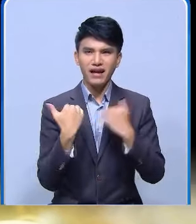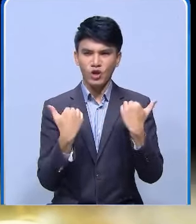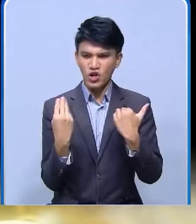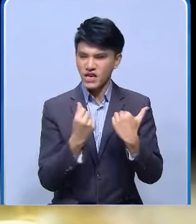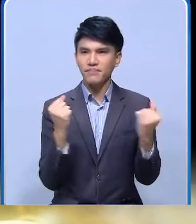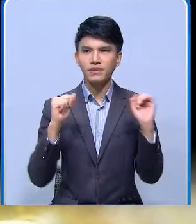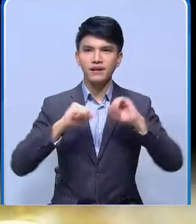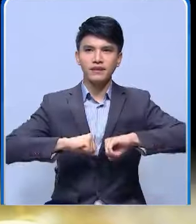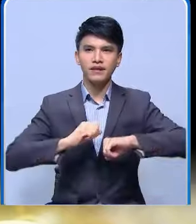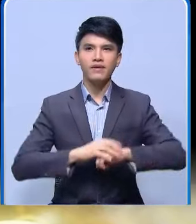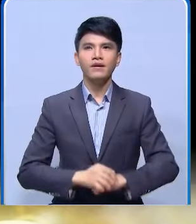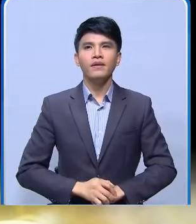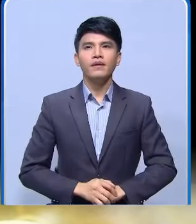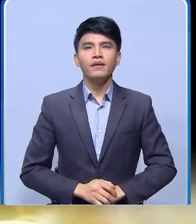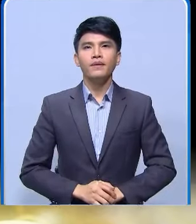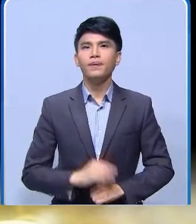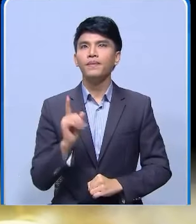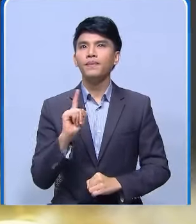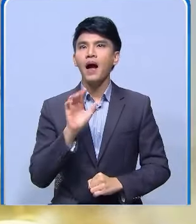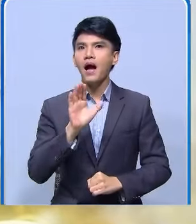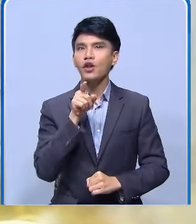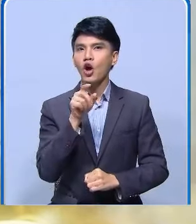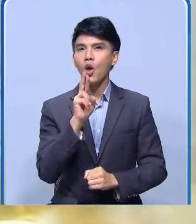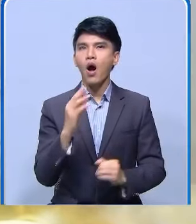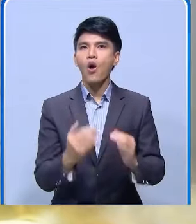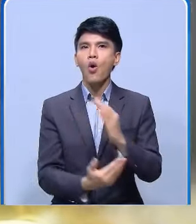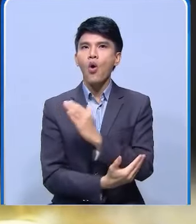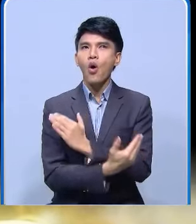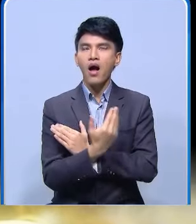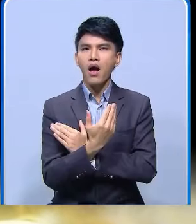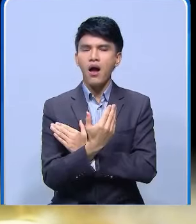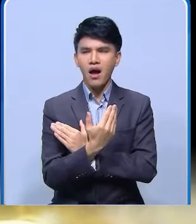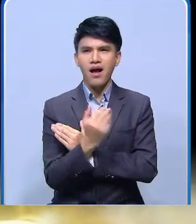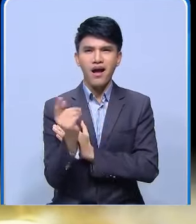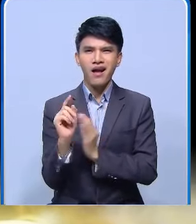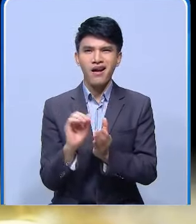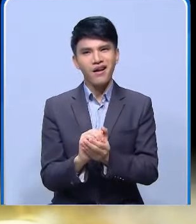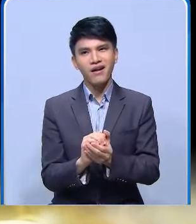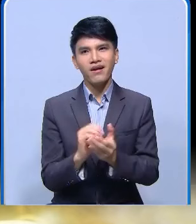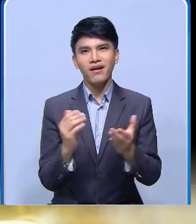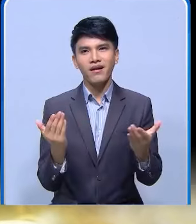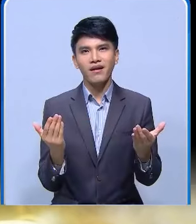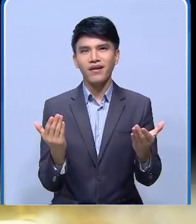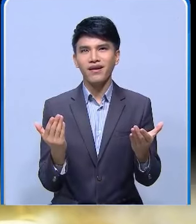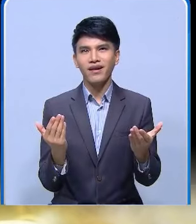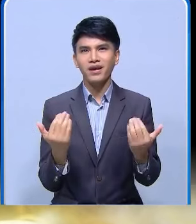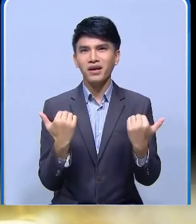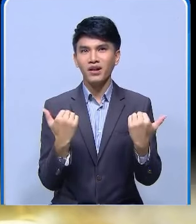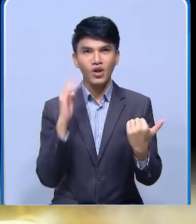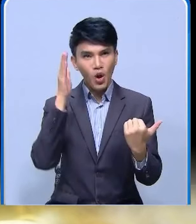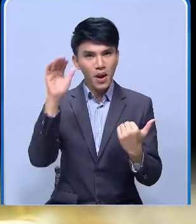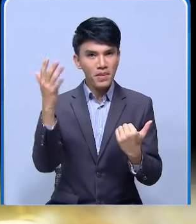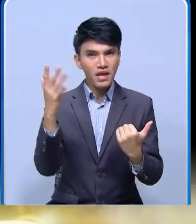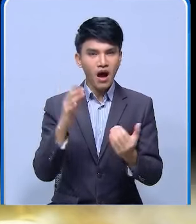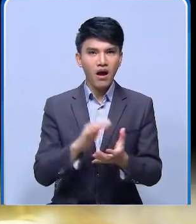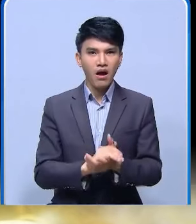ตัดสินใจแล้วก็อีกคำนึงก็คือห้ามพลาดโอกาสจะบอกว่านี่ค่ะพลาดครั้งนี้ครั้งหน้าไม่มีอีกแล้ว